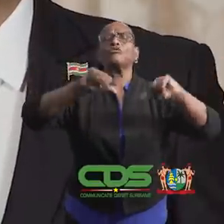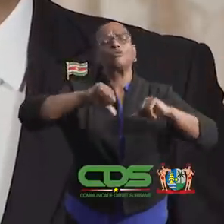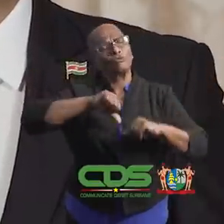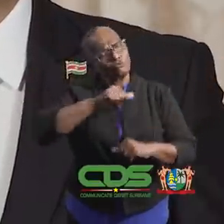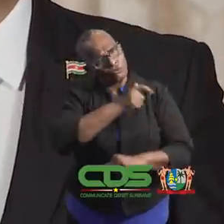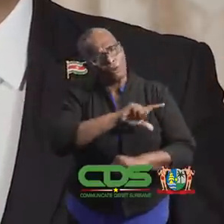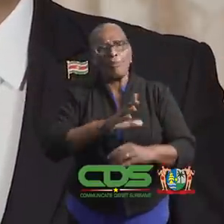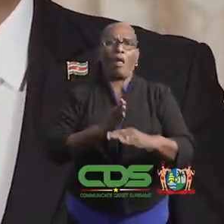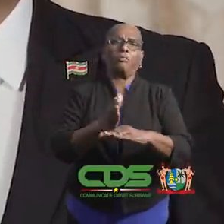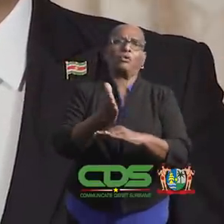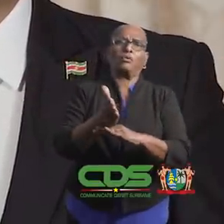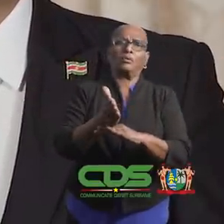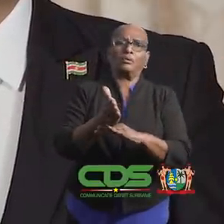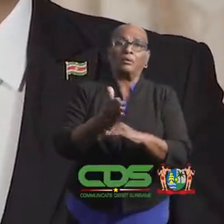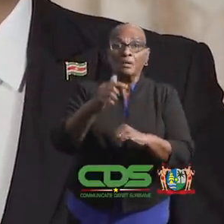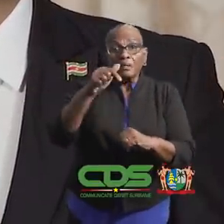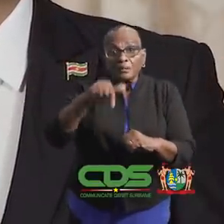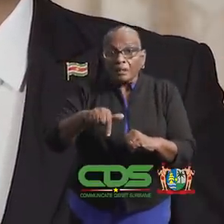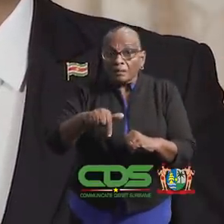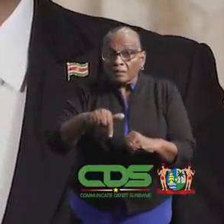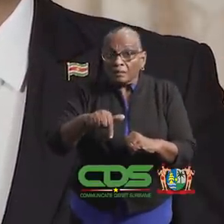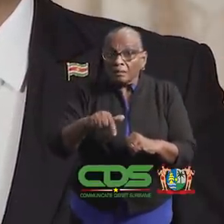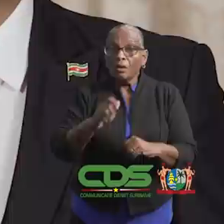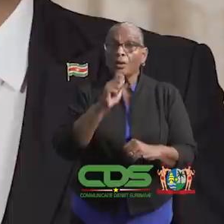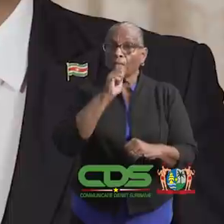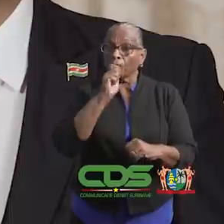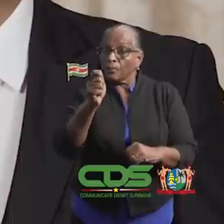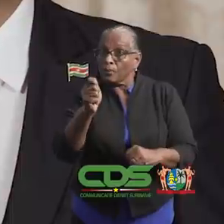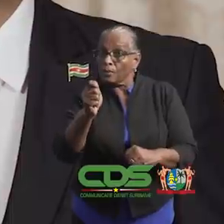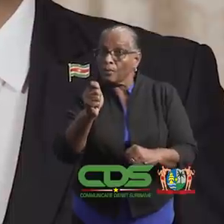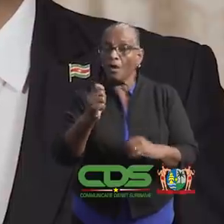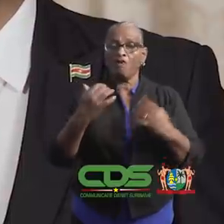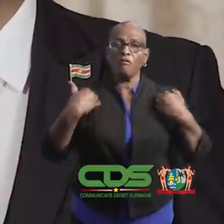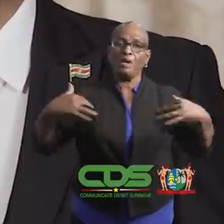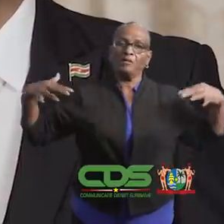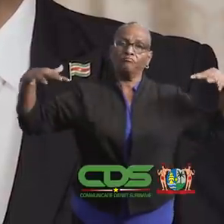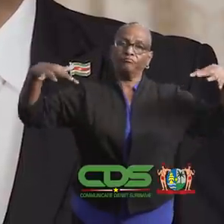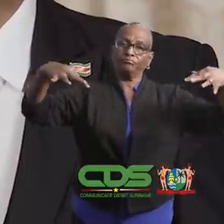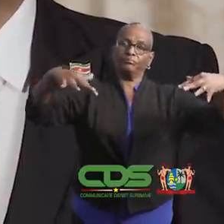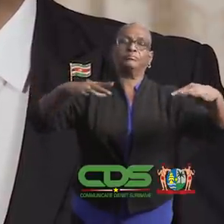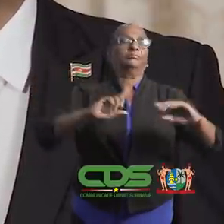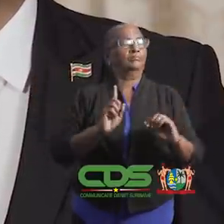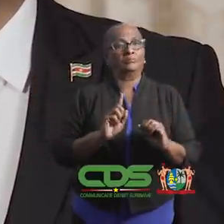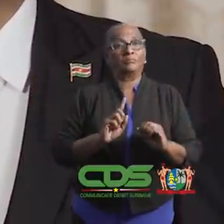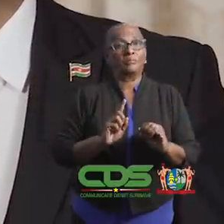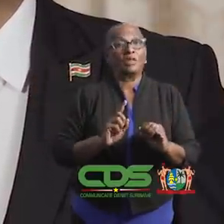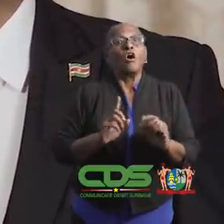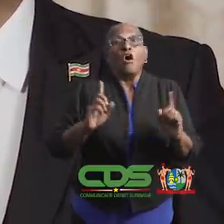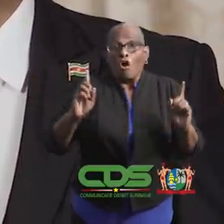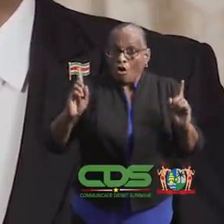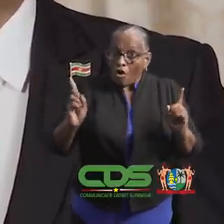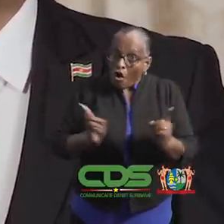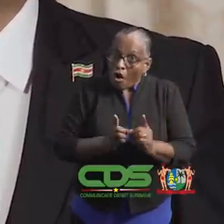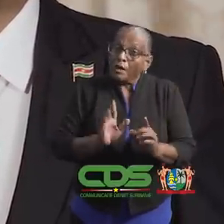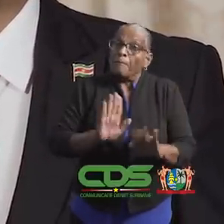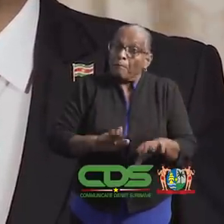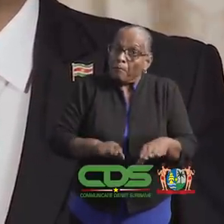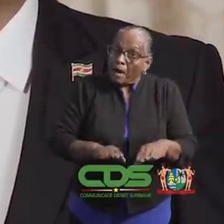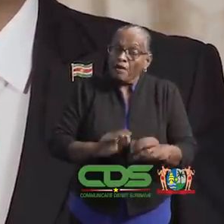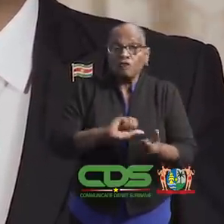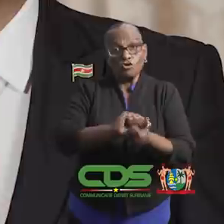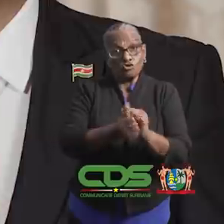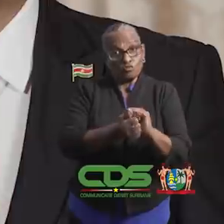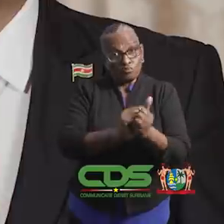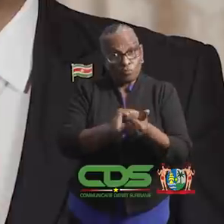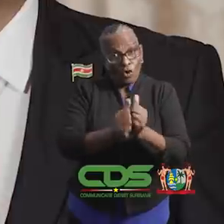plaatsvinden. Dit evenwel zonder scheidsrechter en of toeschouwers. Onverkort blijft van kracht dat sporten